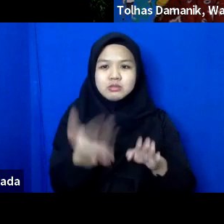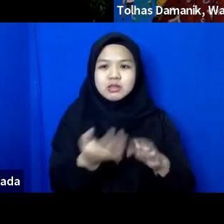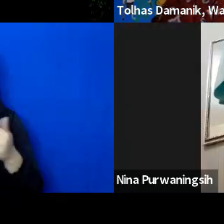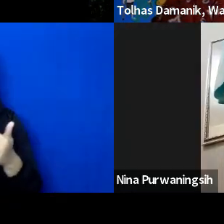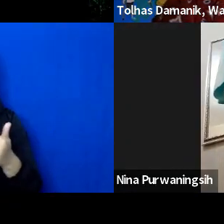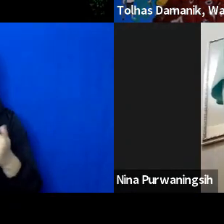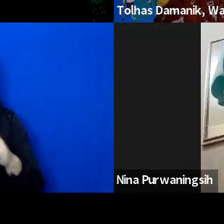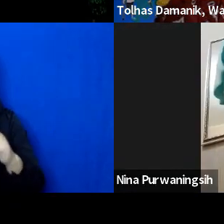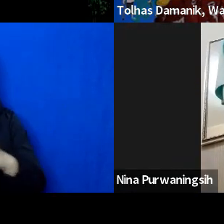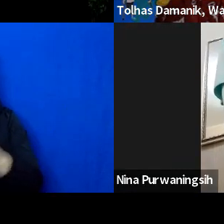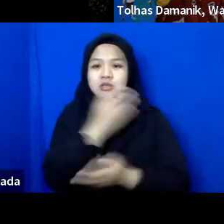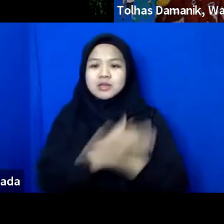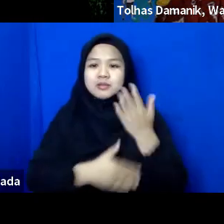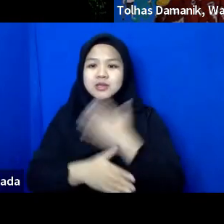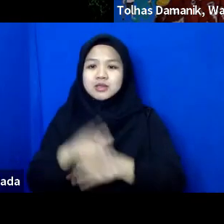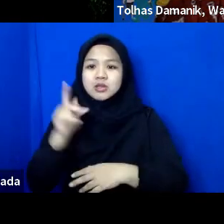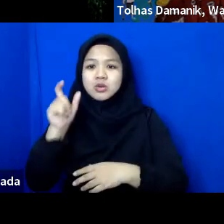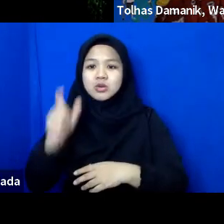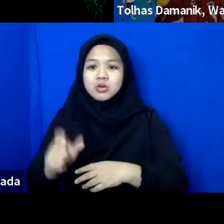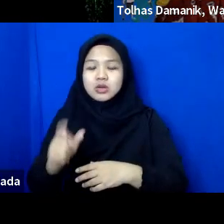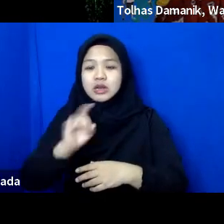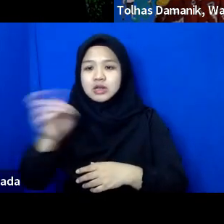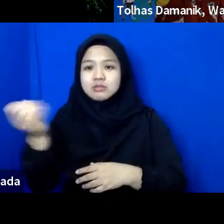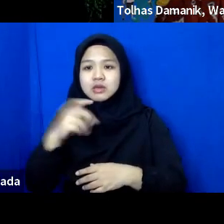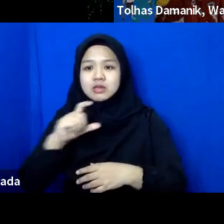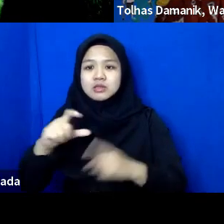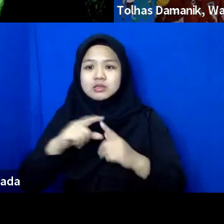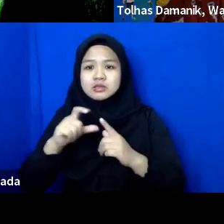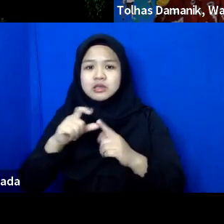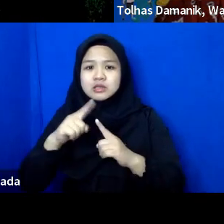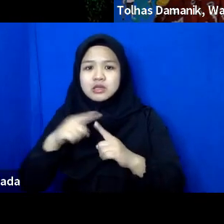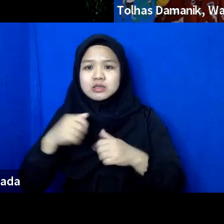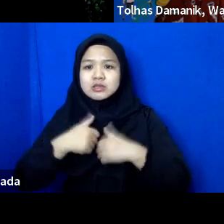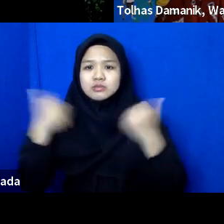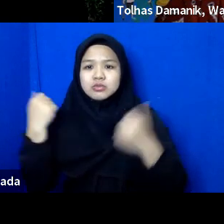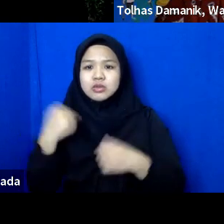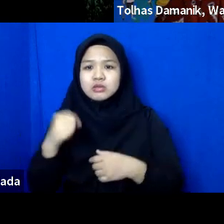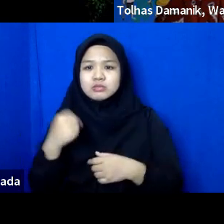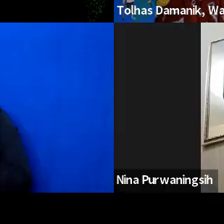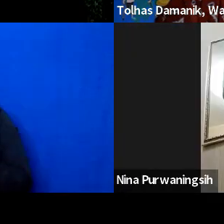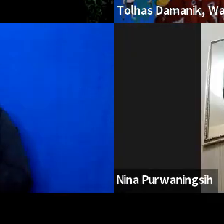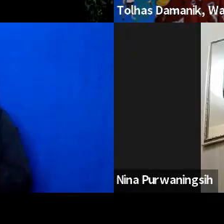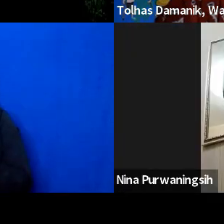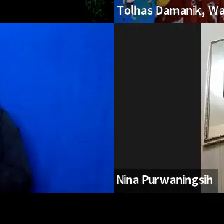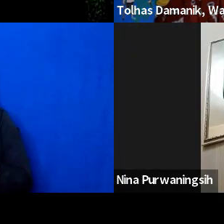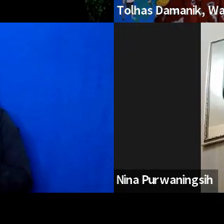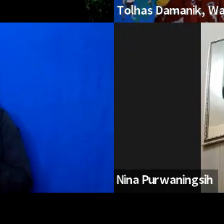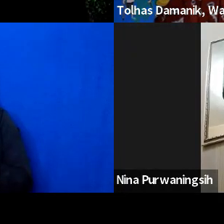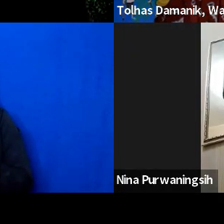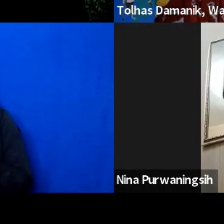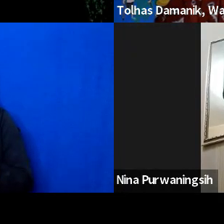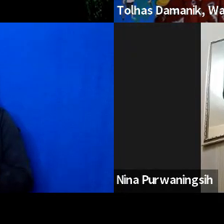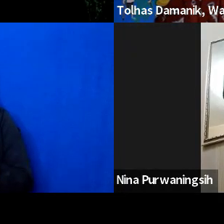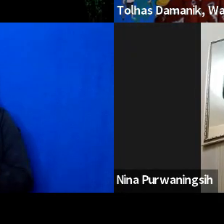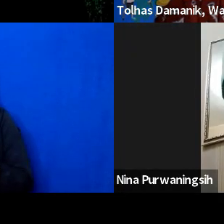Tapi kalau Desa beritas kalau orang lain mengatakan cacat tidak cepat sembuh ya kemudian ada bagian yang